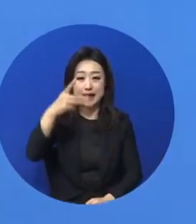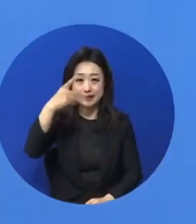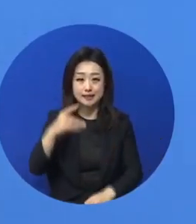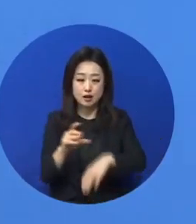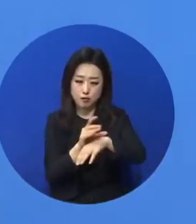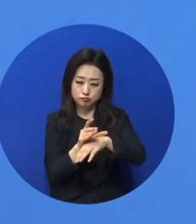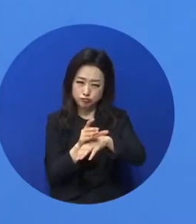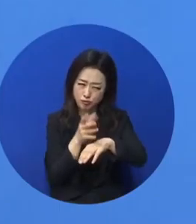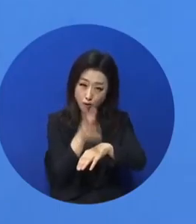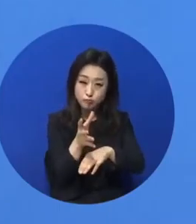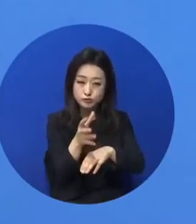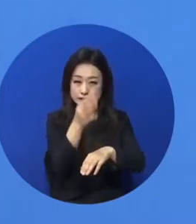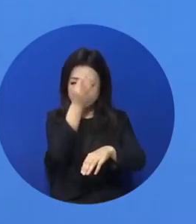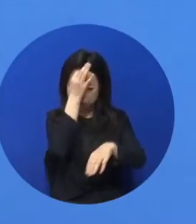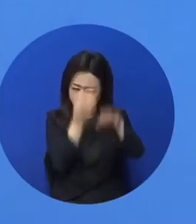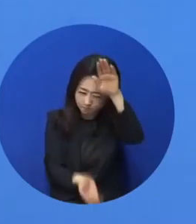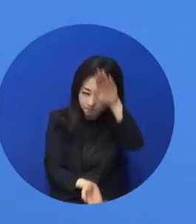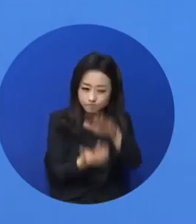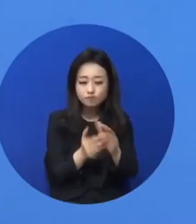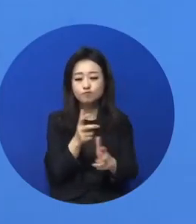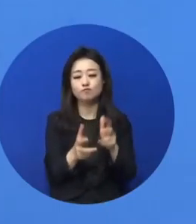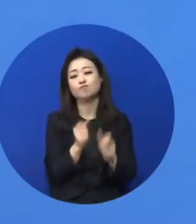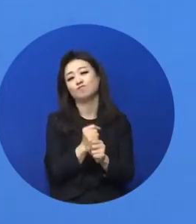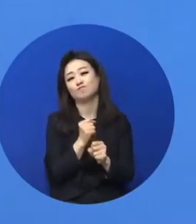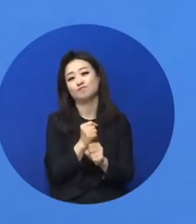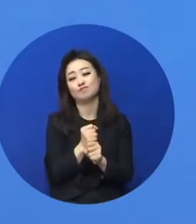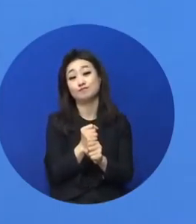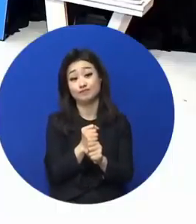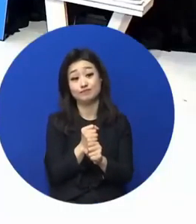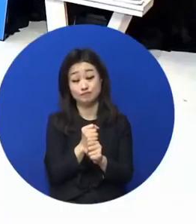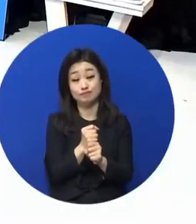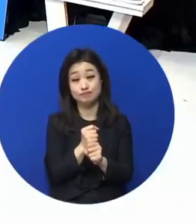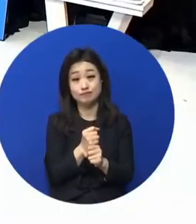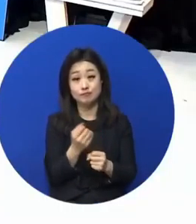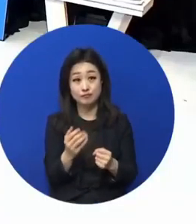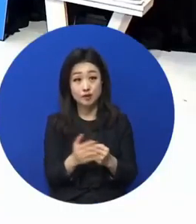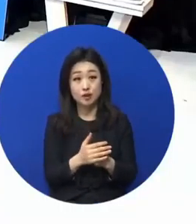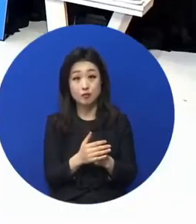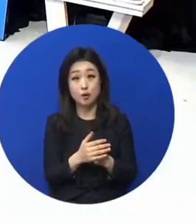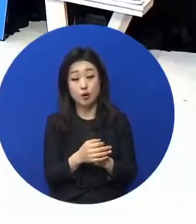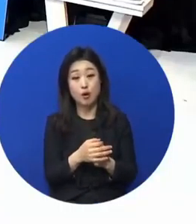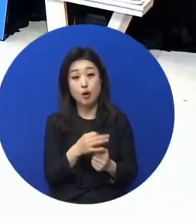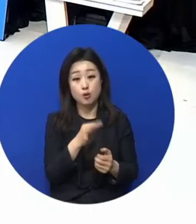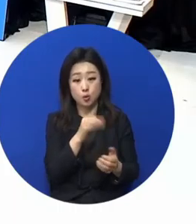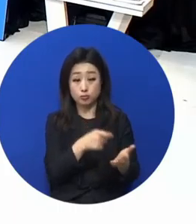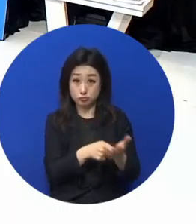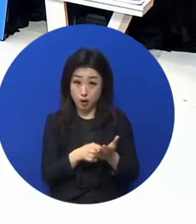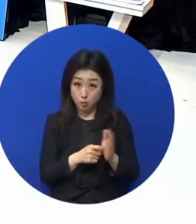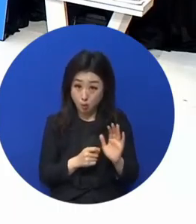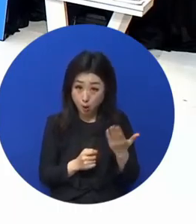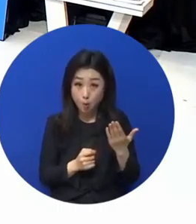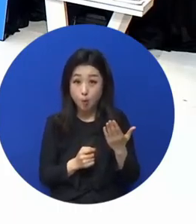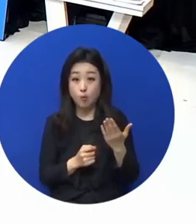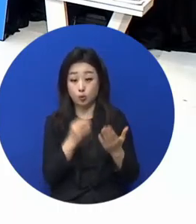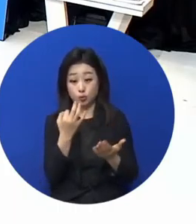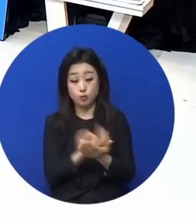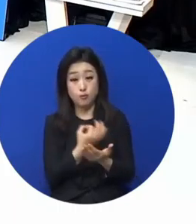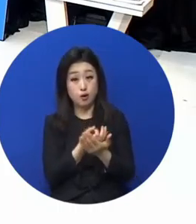내용들이 포함이 되어 있습니다. 이 스마트 공장이라고 하면 물론 부가가치도 높이는 효과가 있지만 기존의 재래식